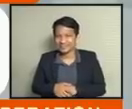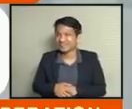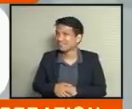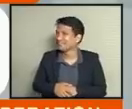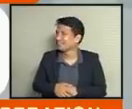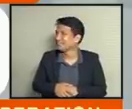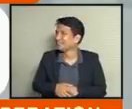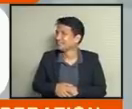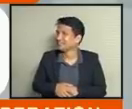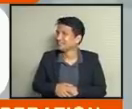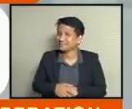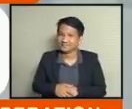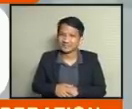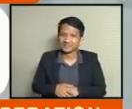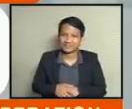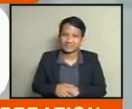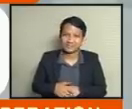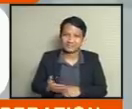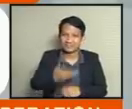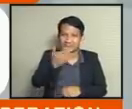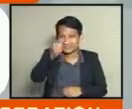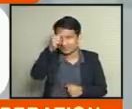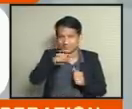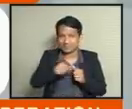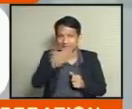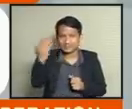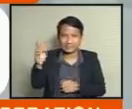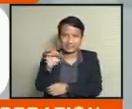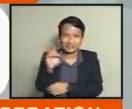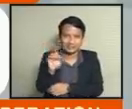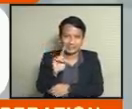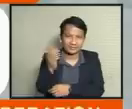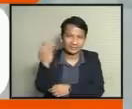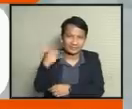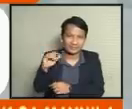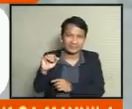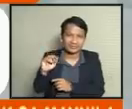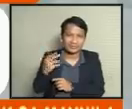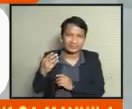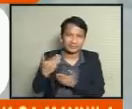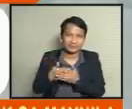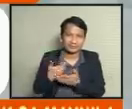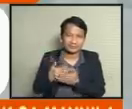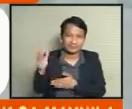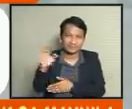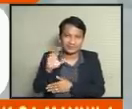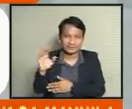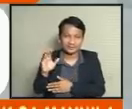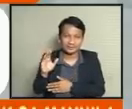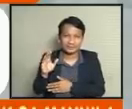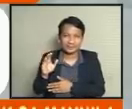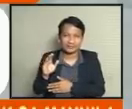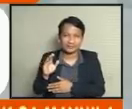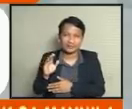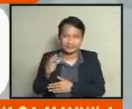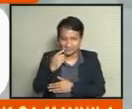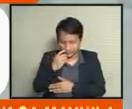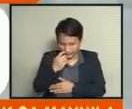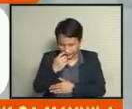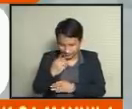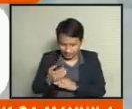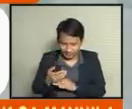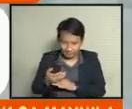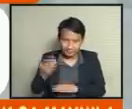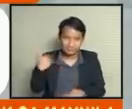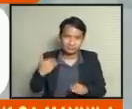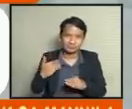Noong... Hindi ko na matandaan, Sir, eh. Mga ano po, December, itong bago magpasko? O pagkatapos ng Pasko? Karaan